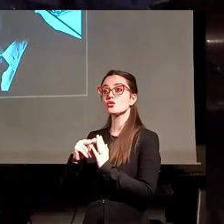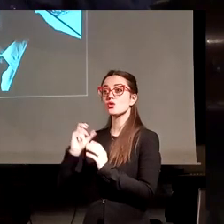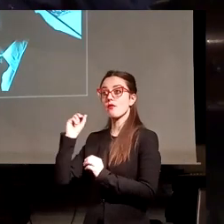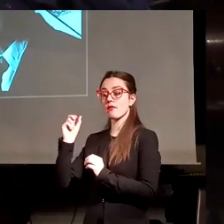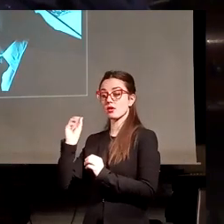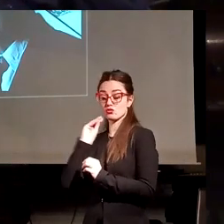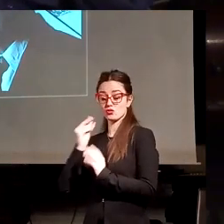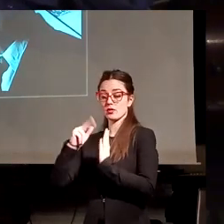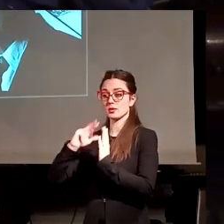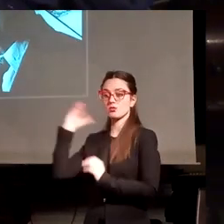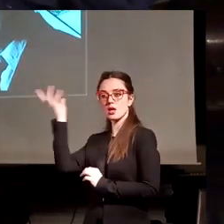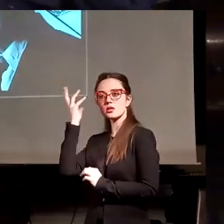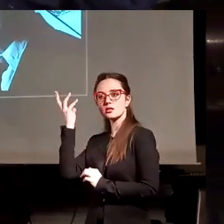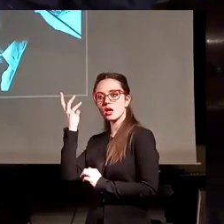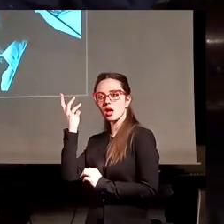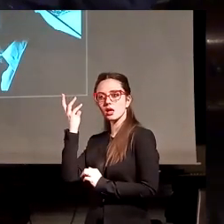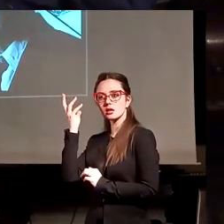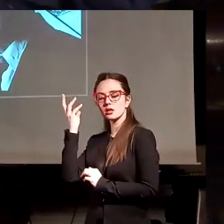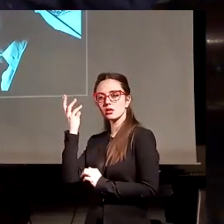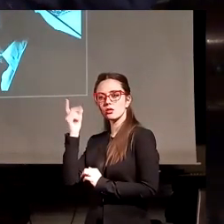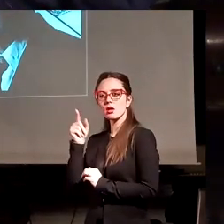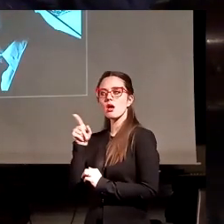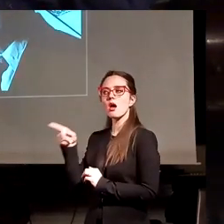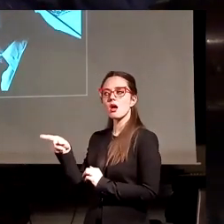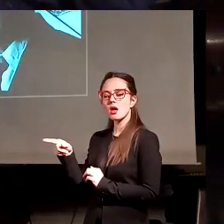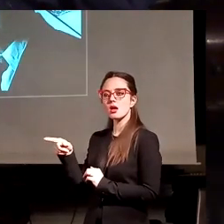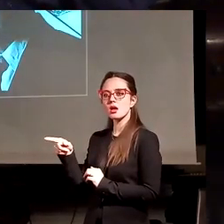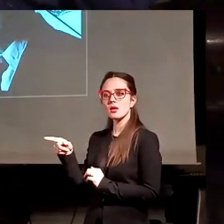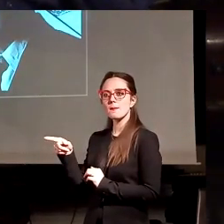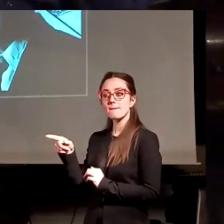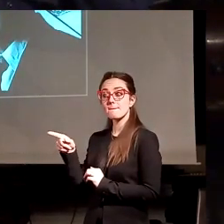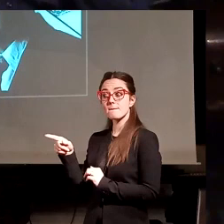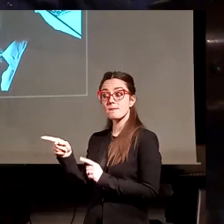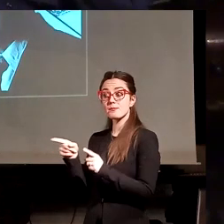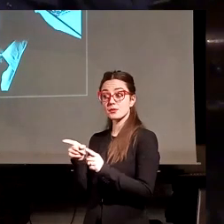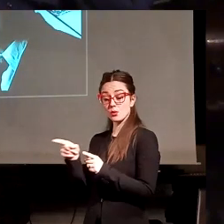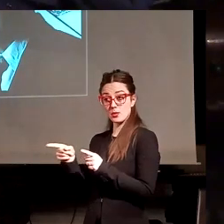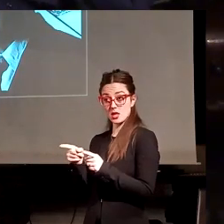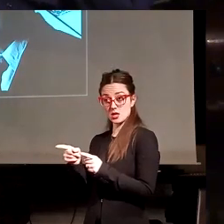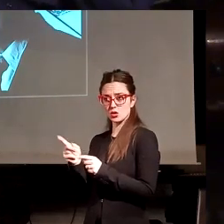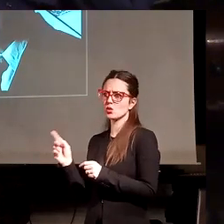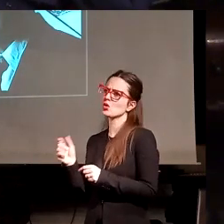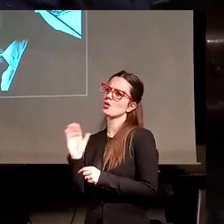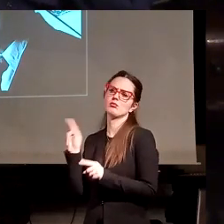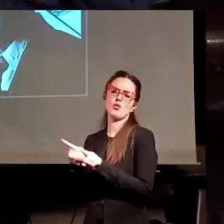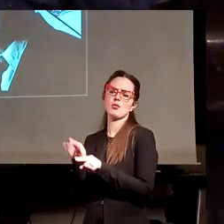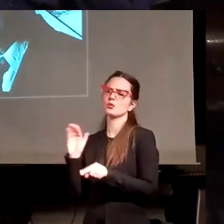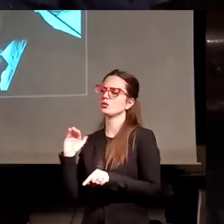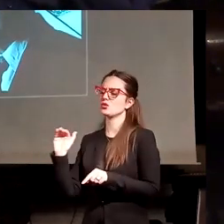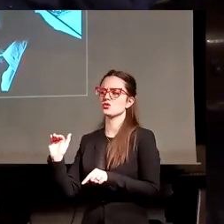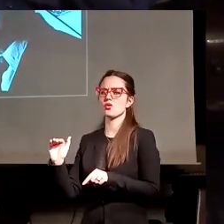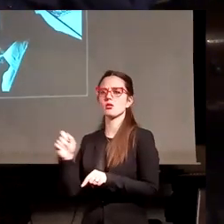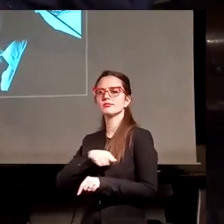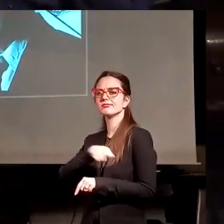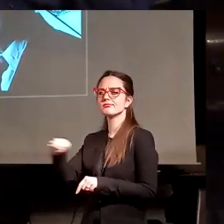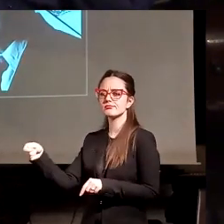che con la mattina di quel mercoledì 25 programmi 170 è andato come tutti i giorni a lavorano di mattina